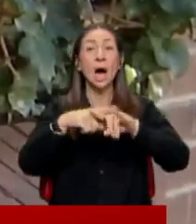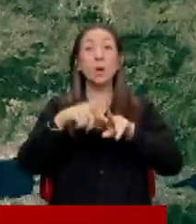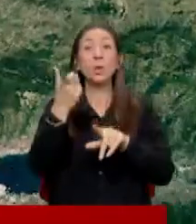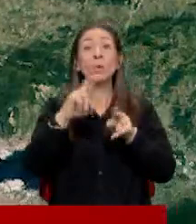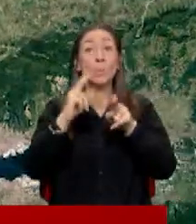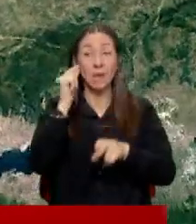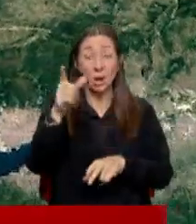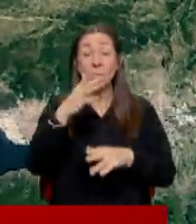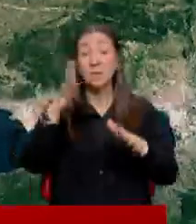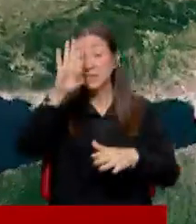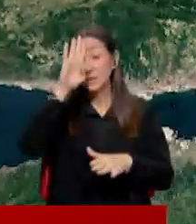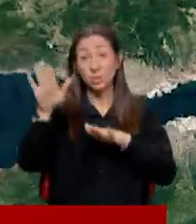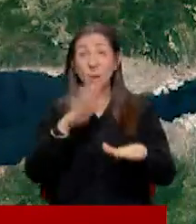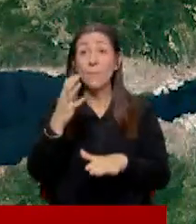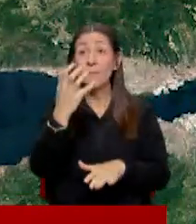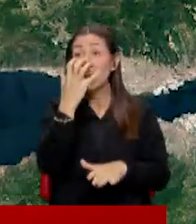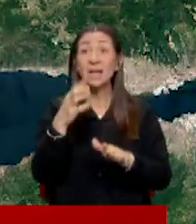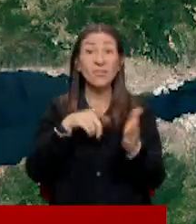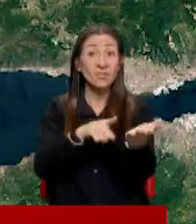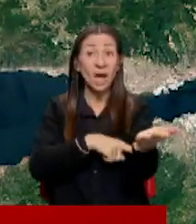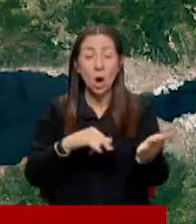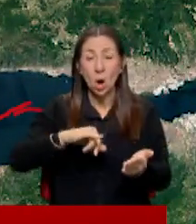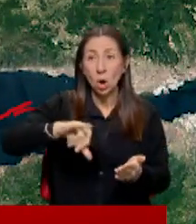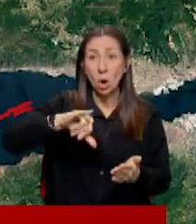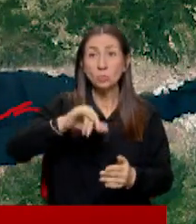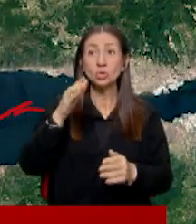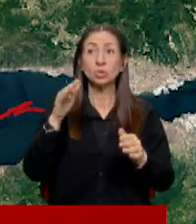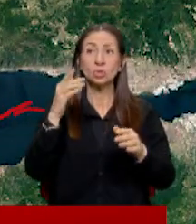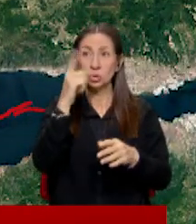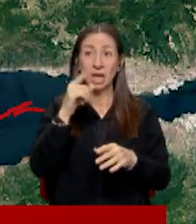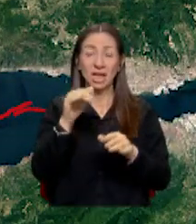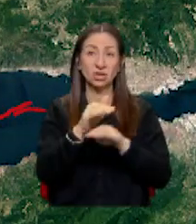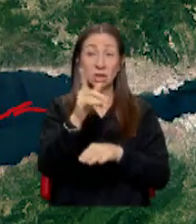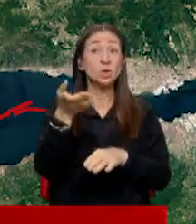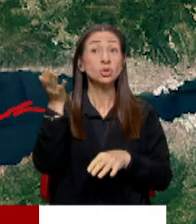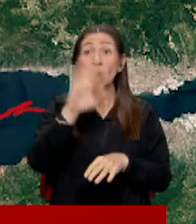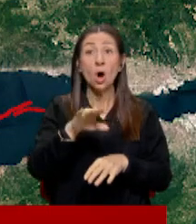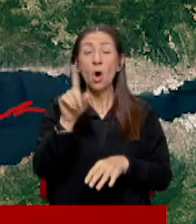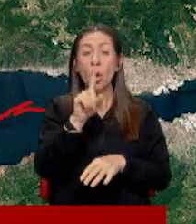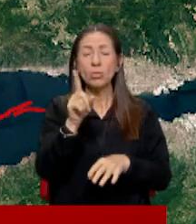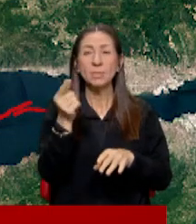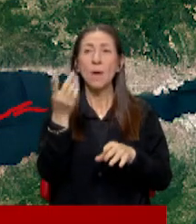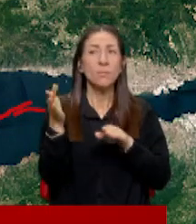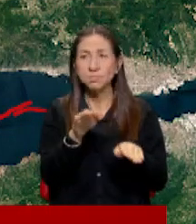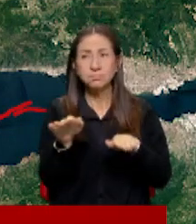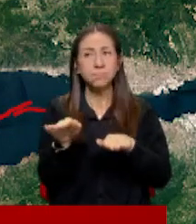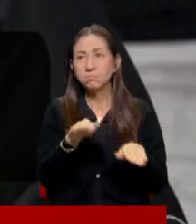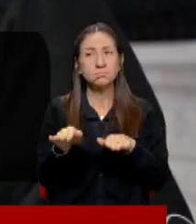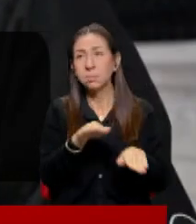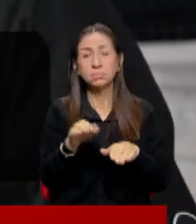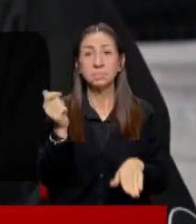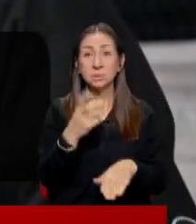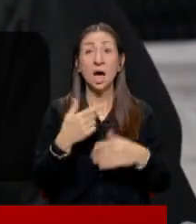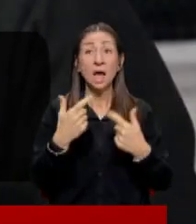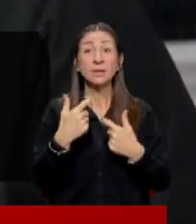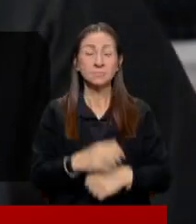göre büyük İstanbul depreminin beklendiği faya komşu bir fayda yaşandı deprem. Sonrasında da 10 artçı sarsıntı daha kaydedildi.